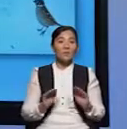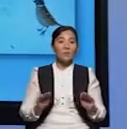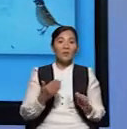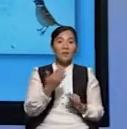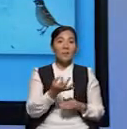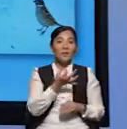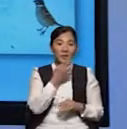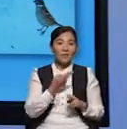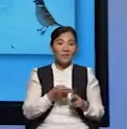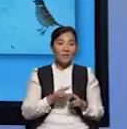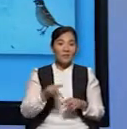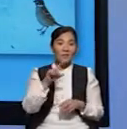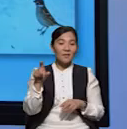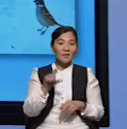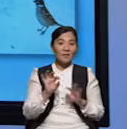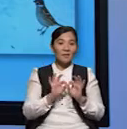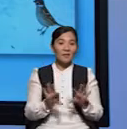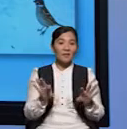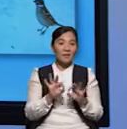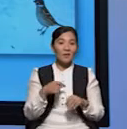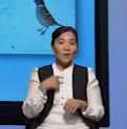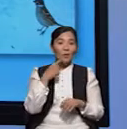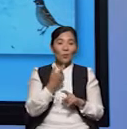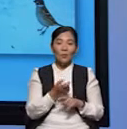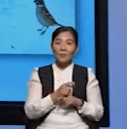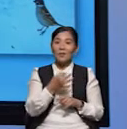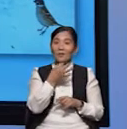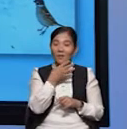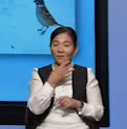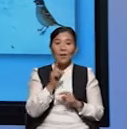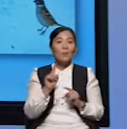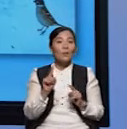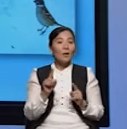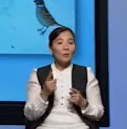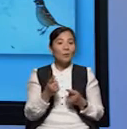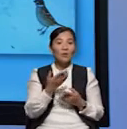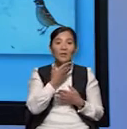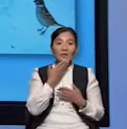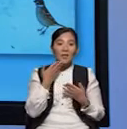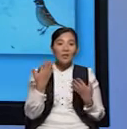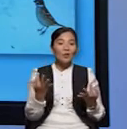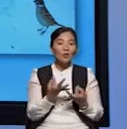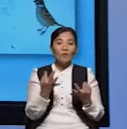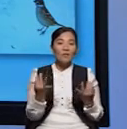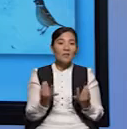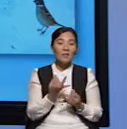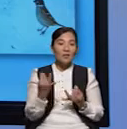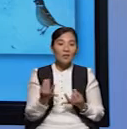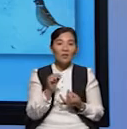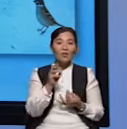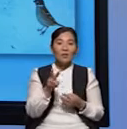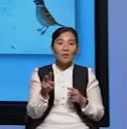Ребят, вам понравился этот текст, рассказ? Я думаю, что понравился, потому что нет ничего